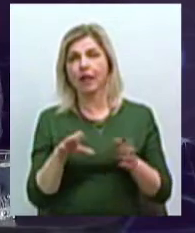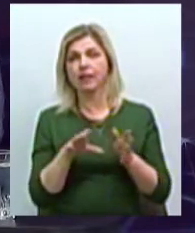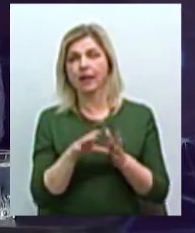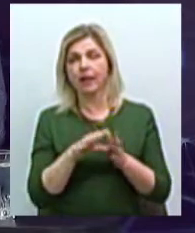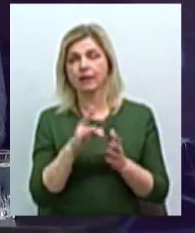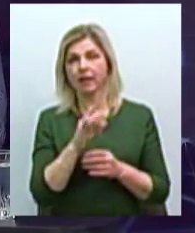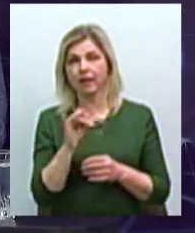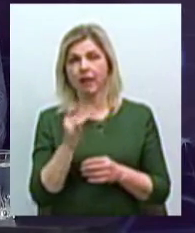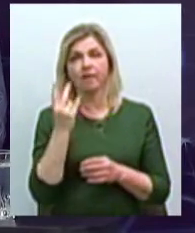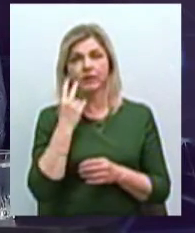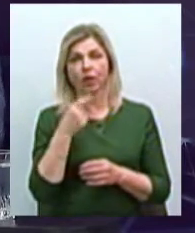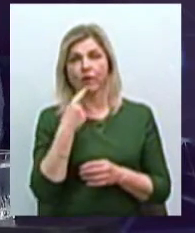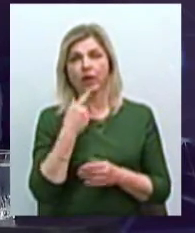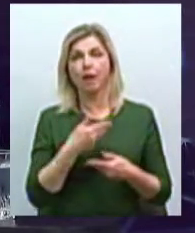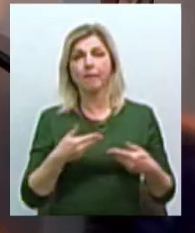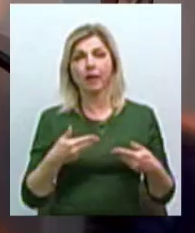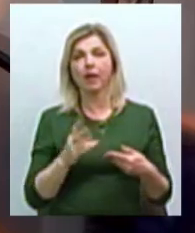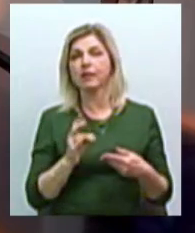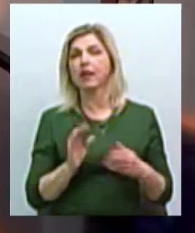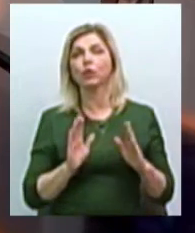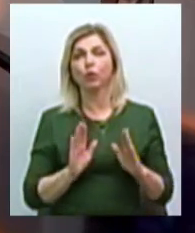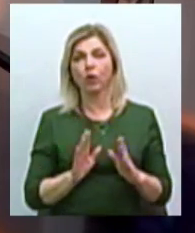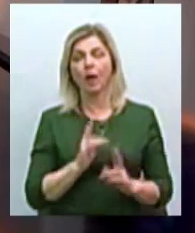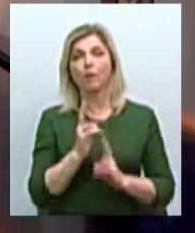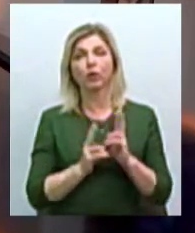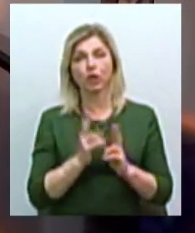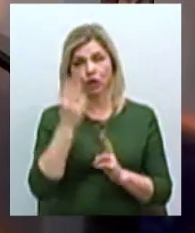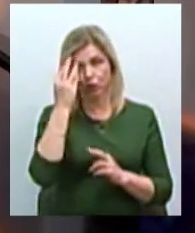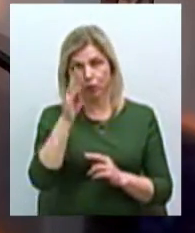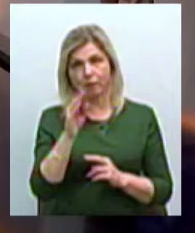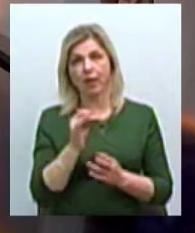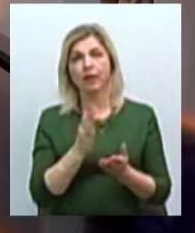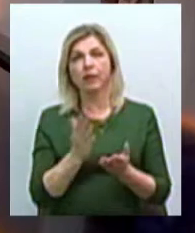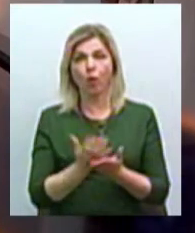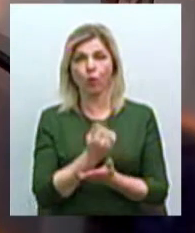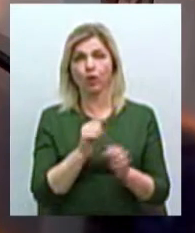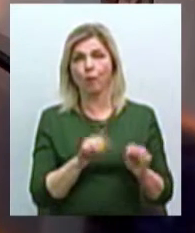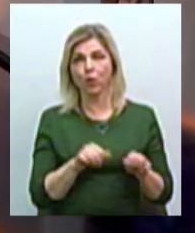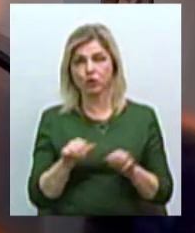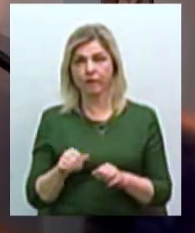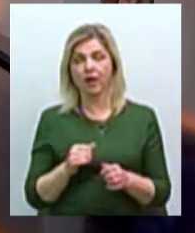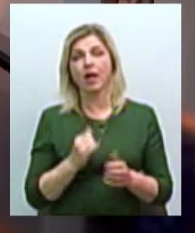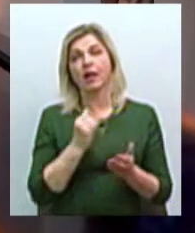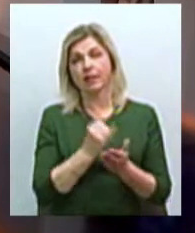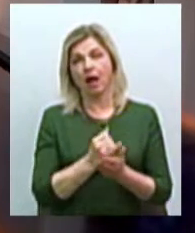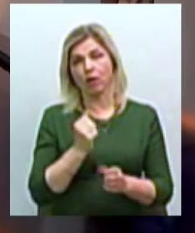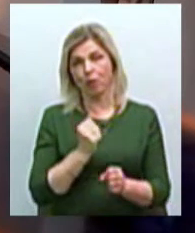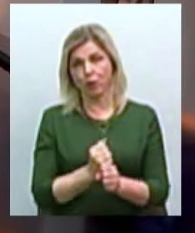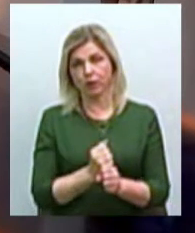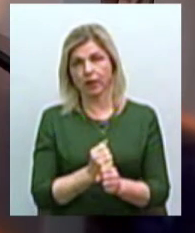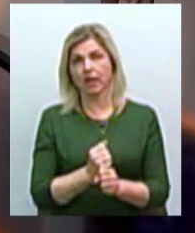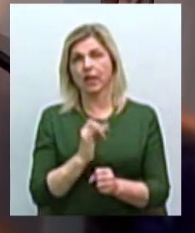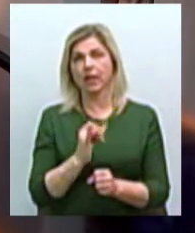ми казали завжди, що ми не лише термомодернізуємо, а ще й знаходимо можливості задля роботи